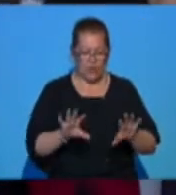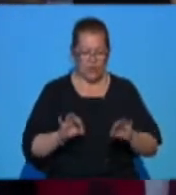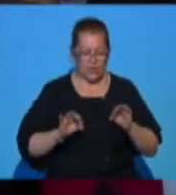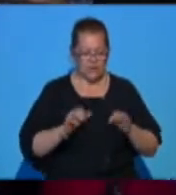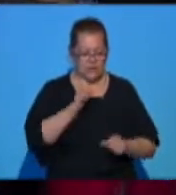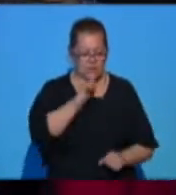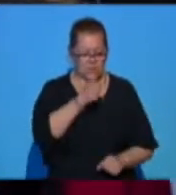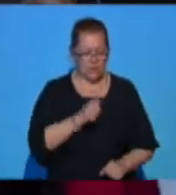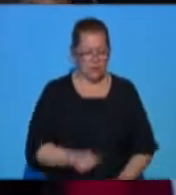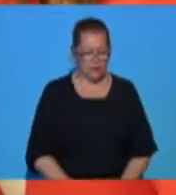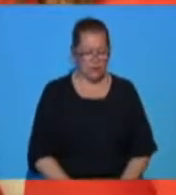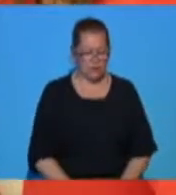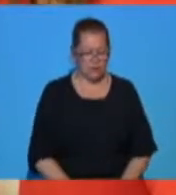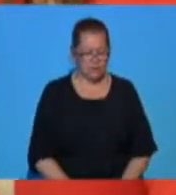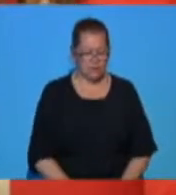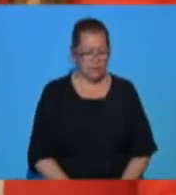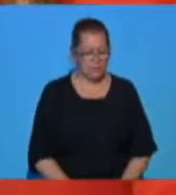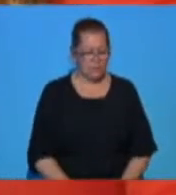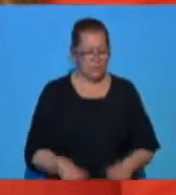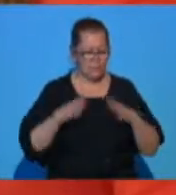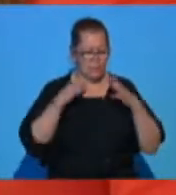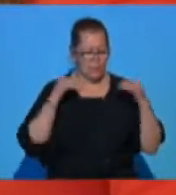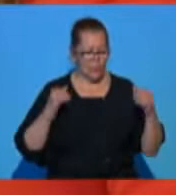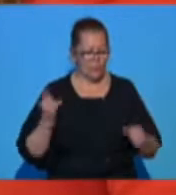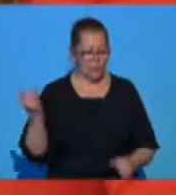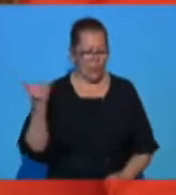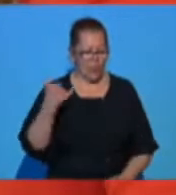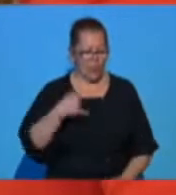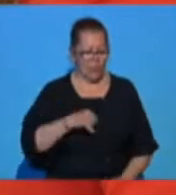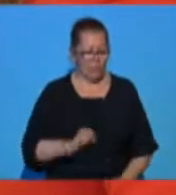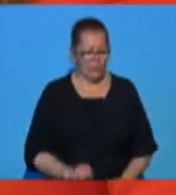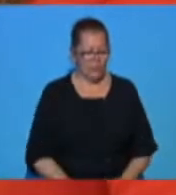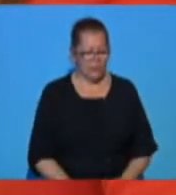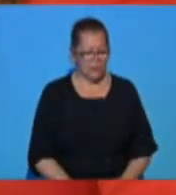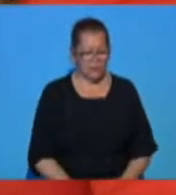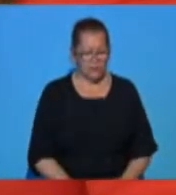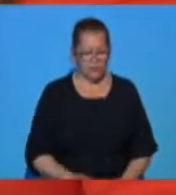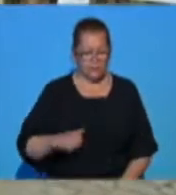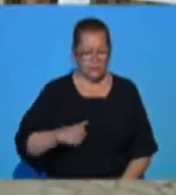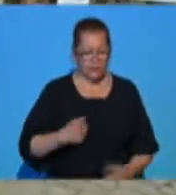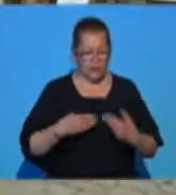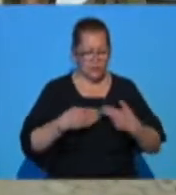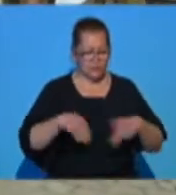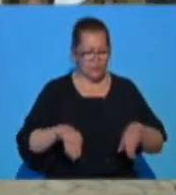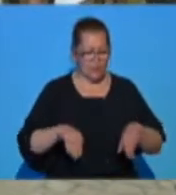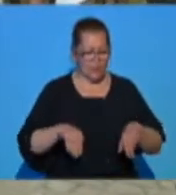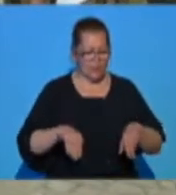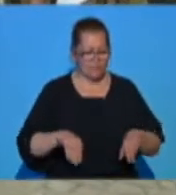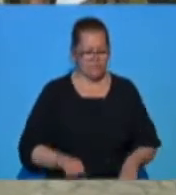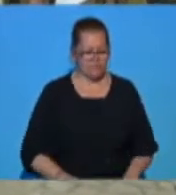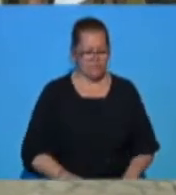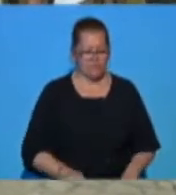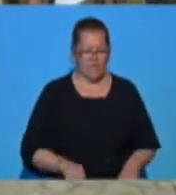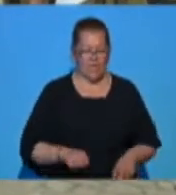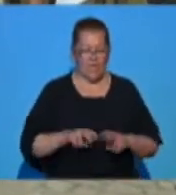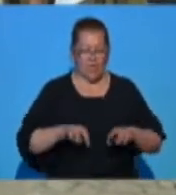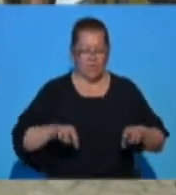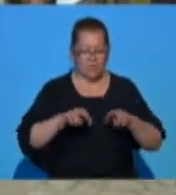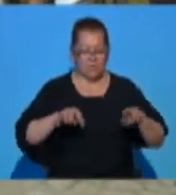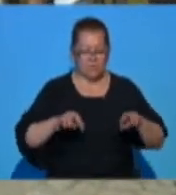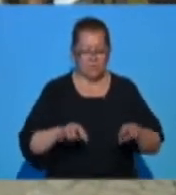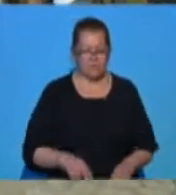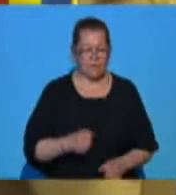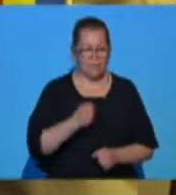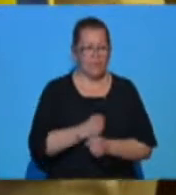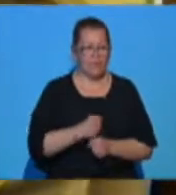se potrivească calificării mele. Mulți dintre cei care au venit să caute un loc de muncă sunt șomeri și au încercat să găsească o slujbă în domeniul în care au mai